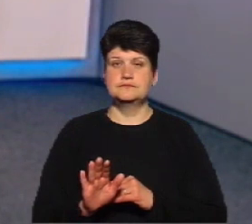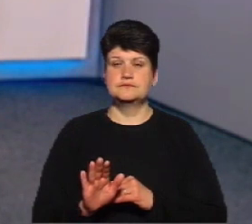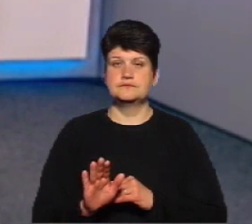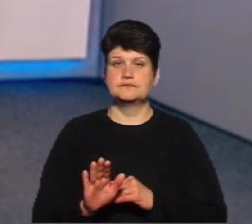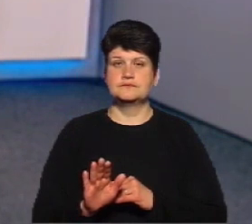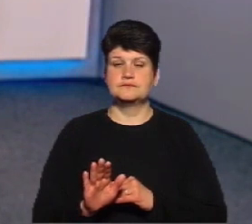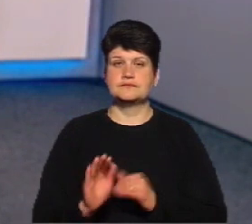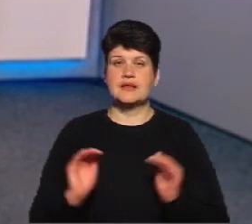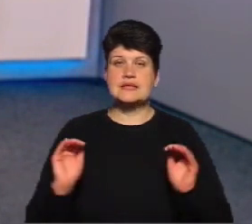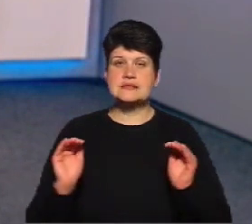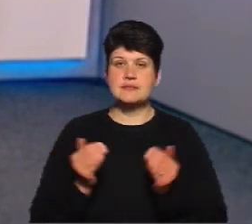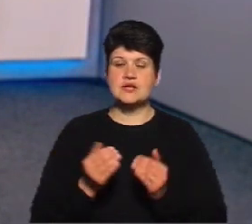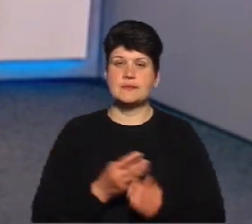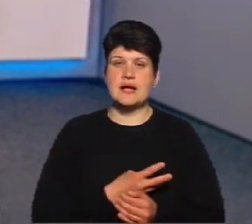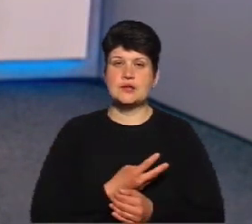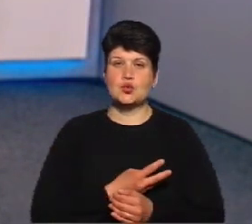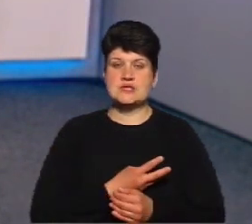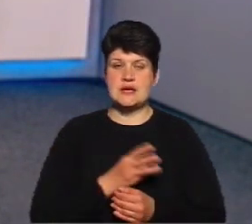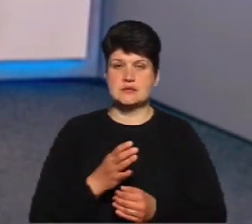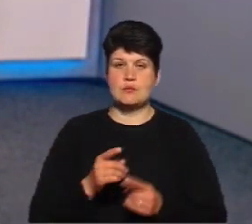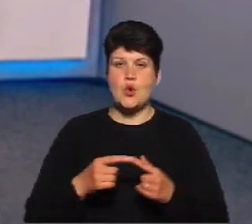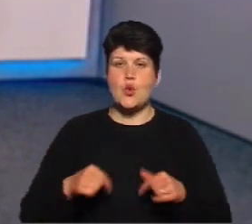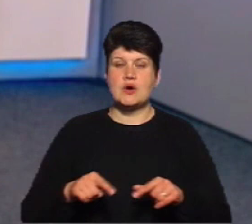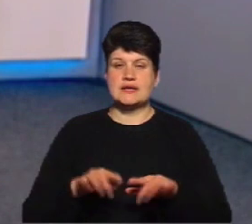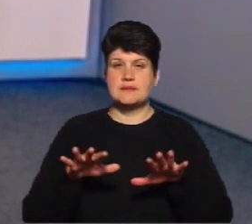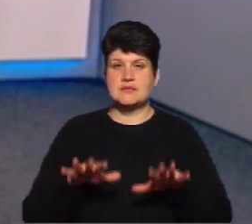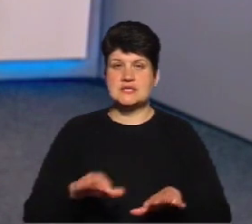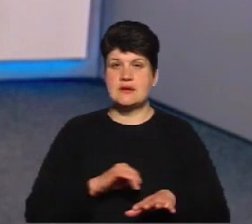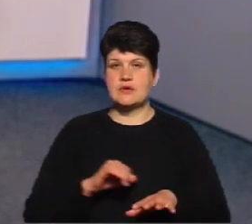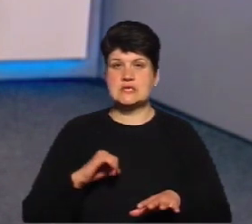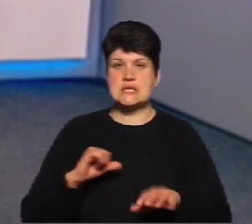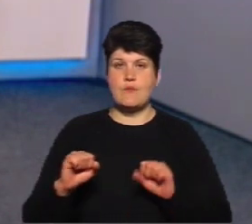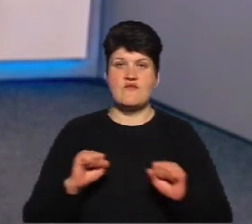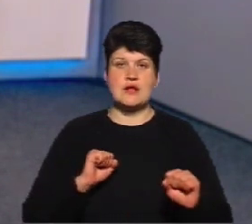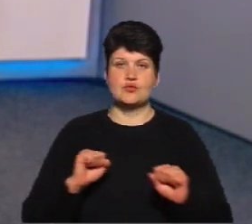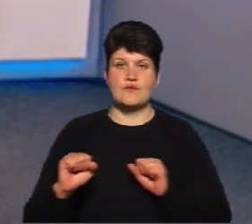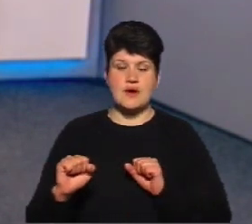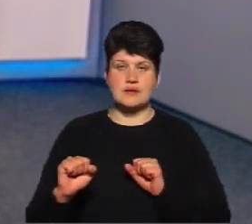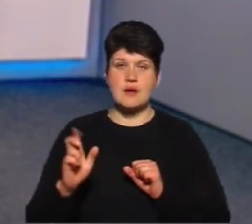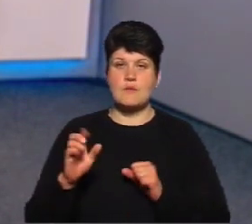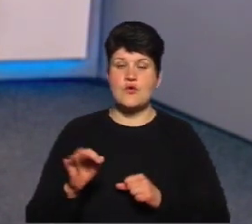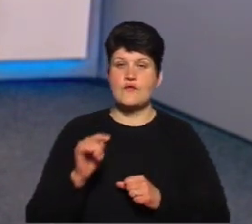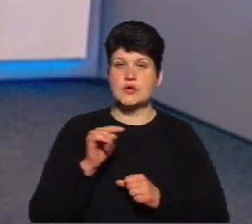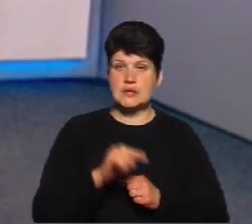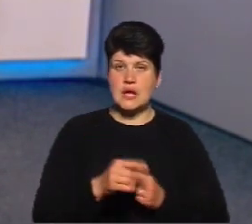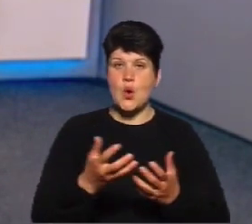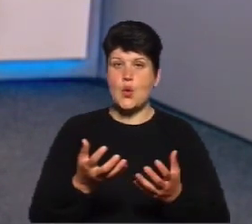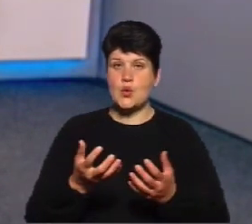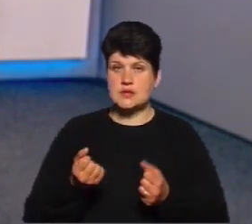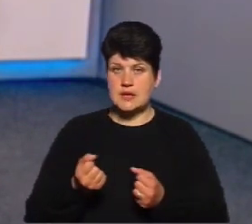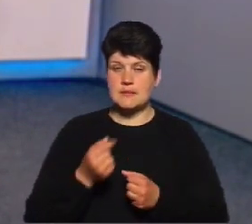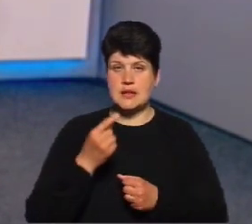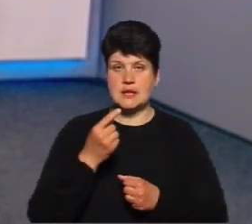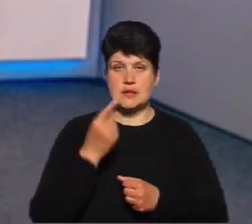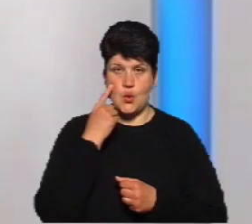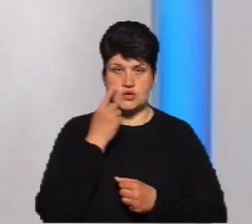зменшився ентузіазм органів місцевого самоврядування, бо вони отримали наочний приклад,